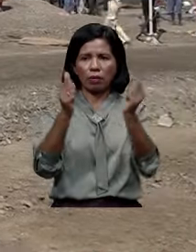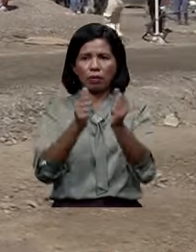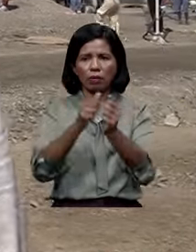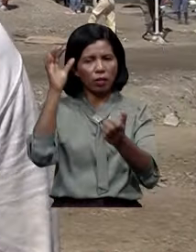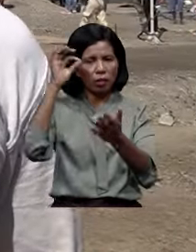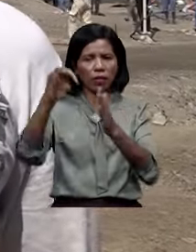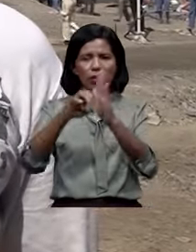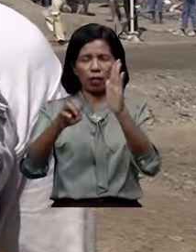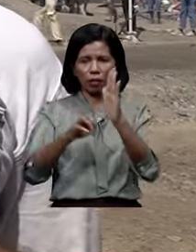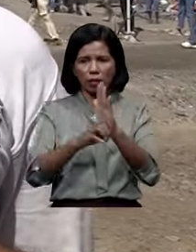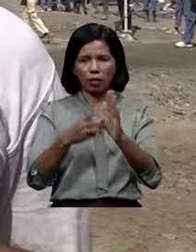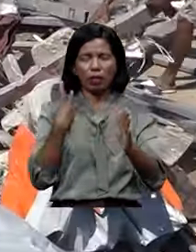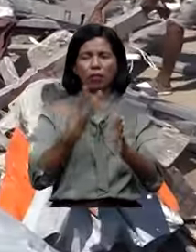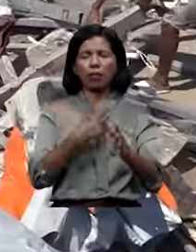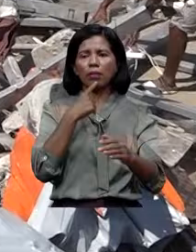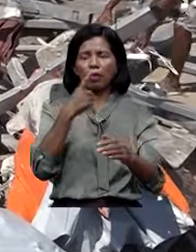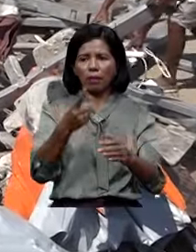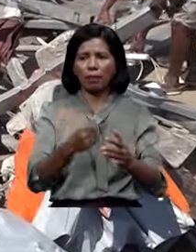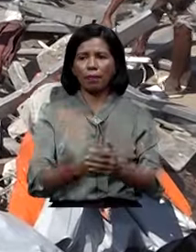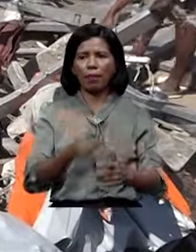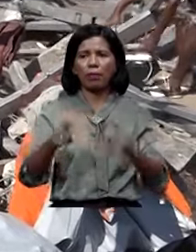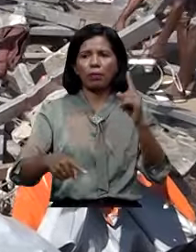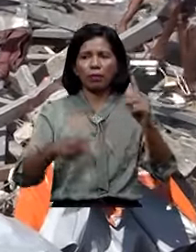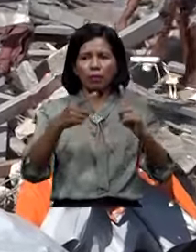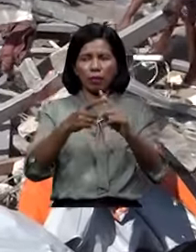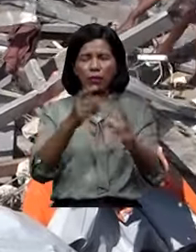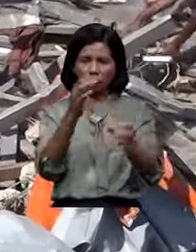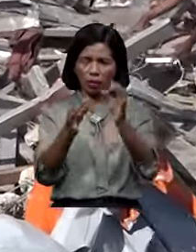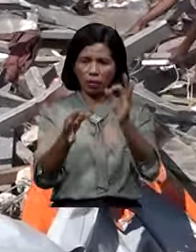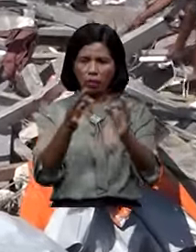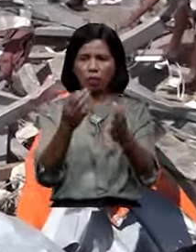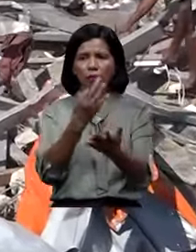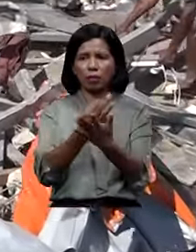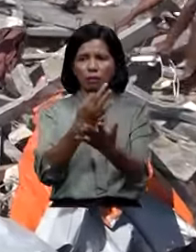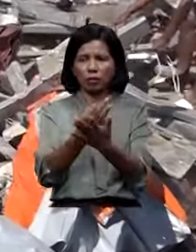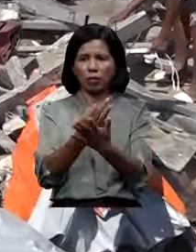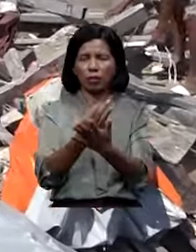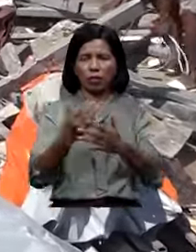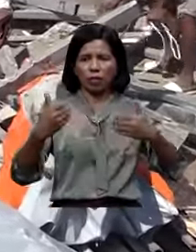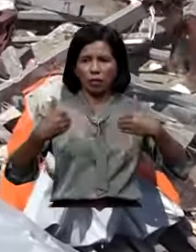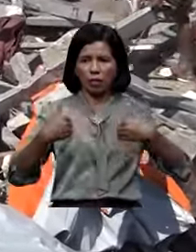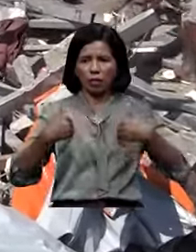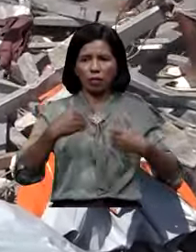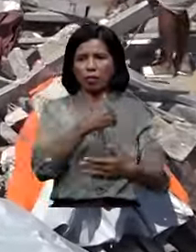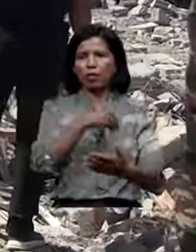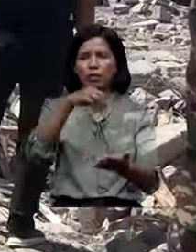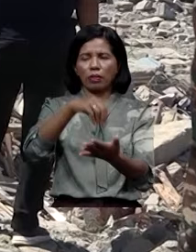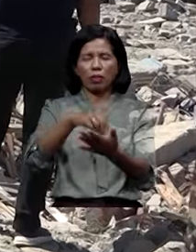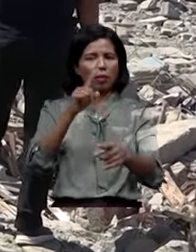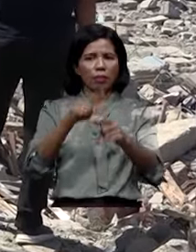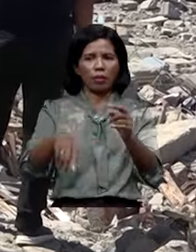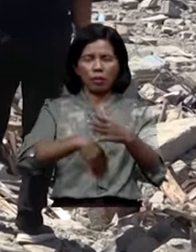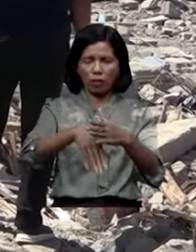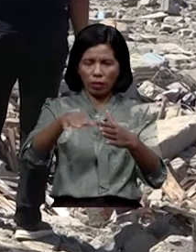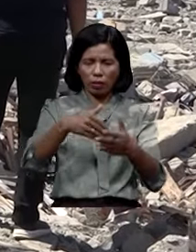tadu dia abis juga ras yang sini ba ingre ke kuandu kuandu osang ya rekening sira utama tapi dudulai kuandu